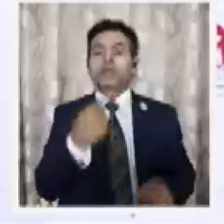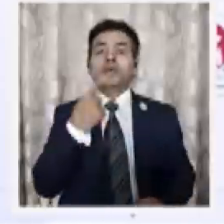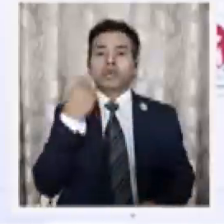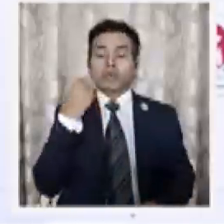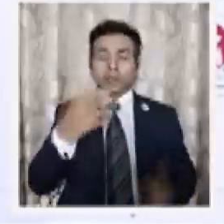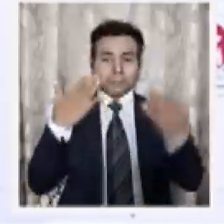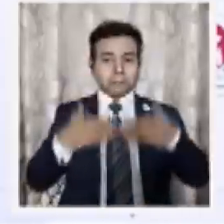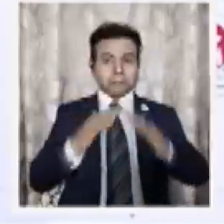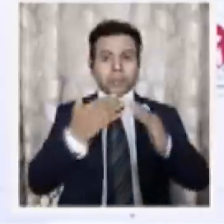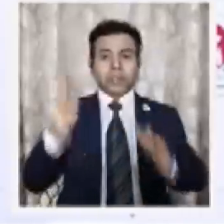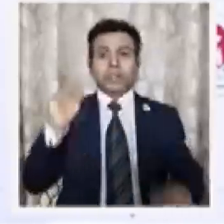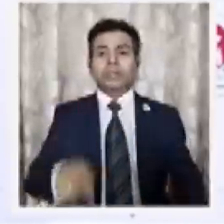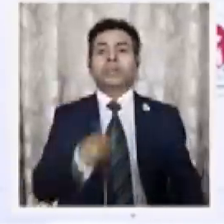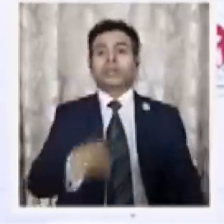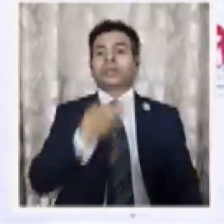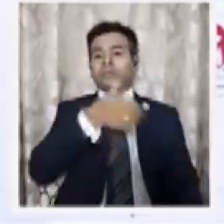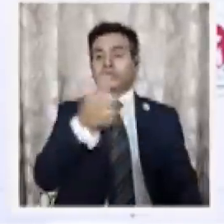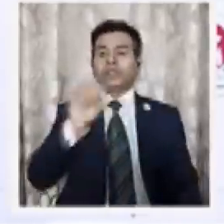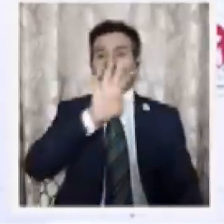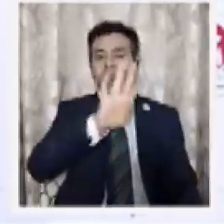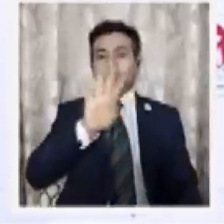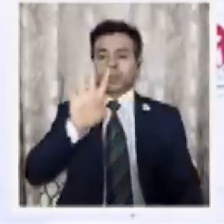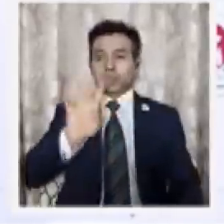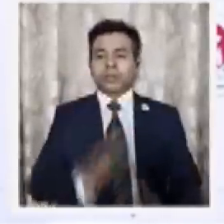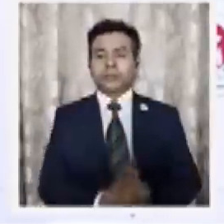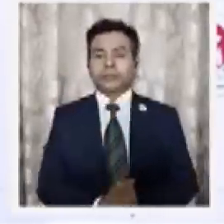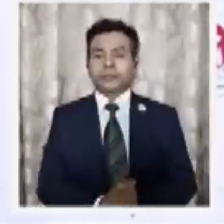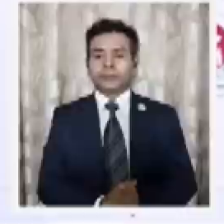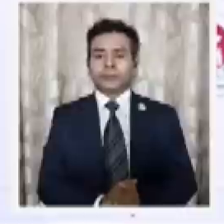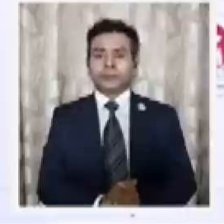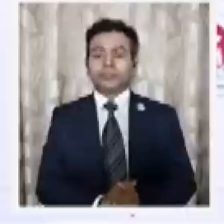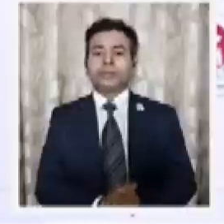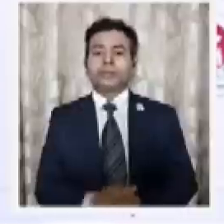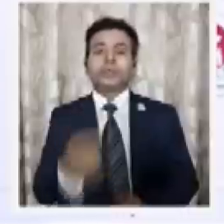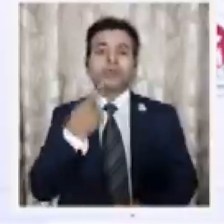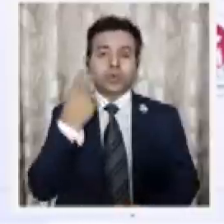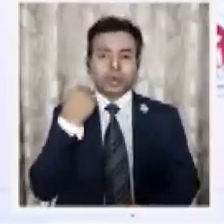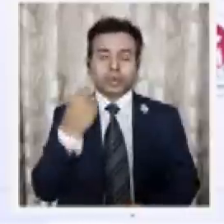রোগীর সংখ্যা 715 জন এবং চব্বিশ ঘন্টা ছাড় পেয়েছেন 644 জন।